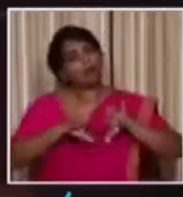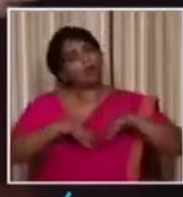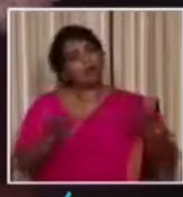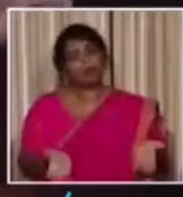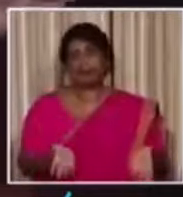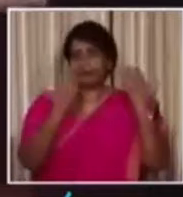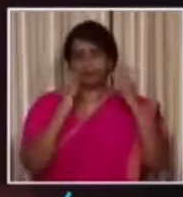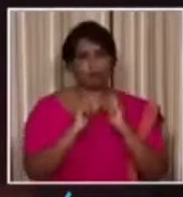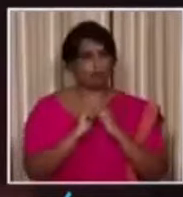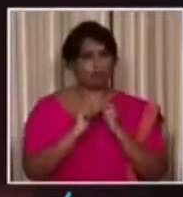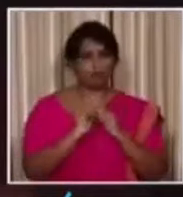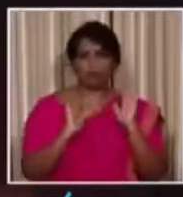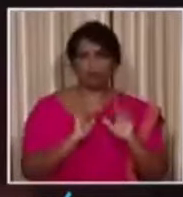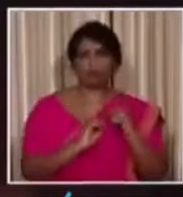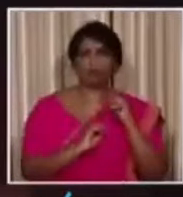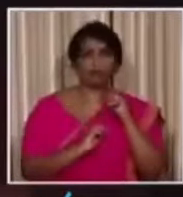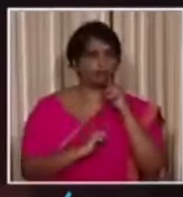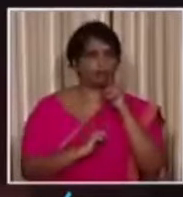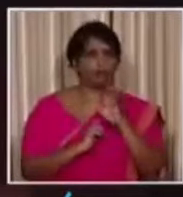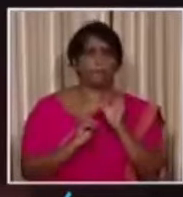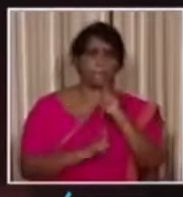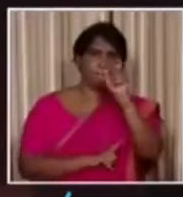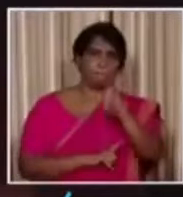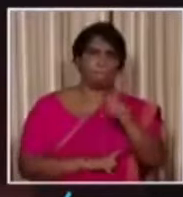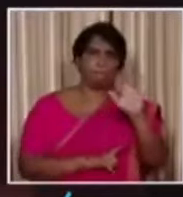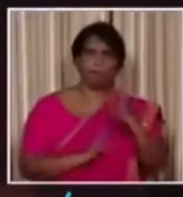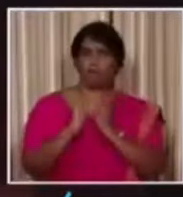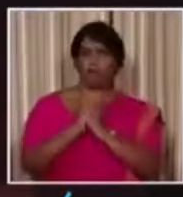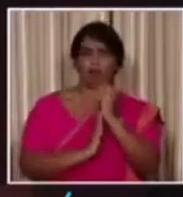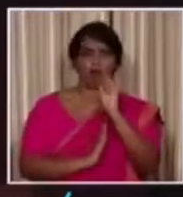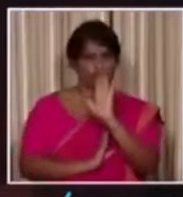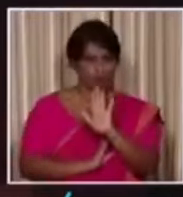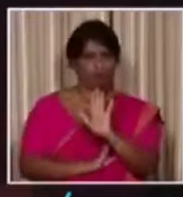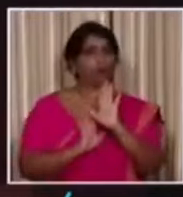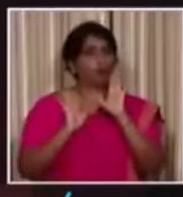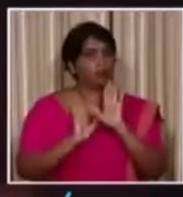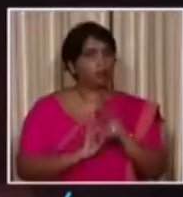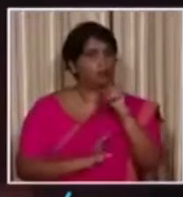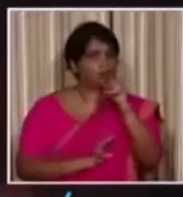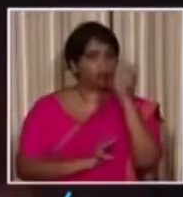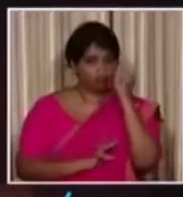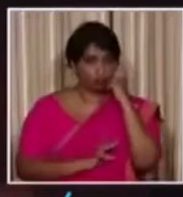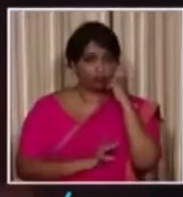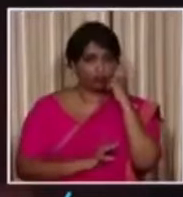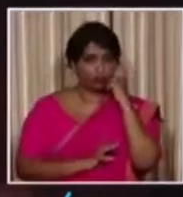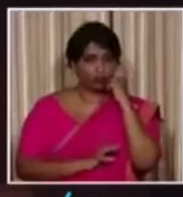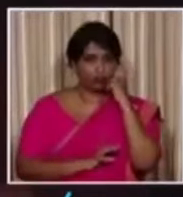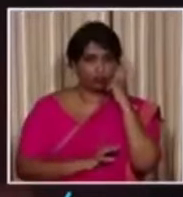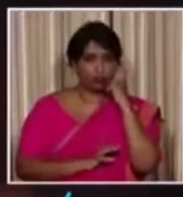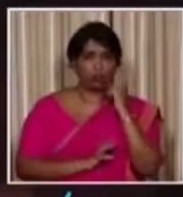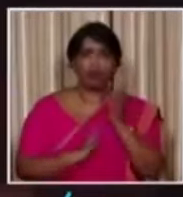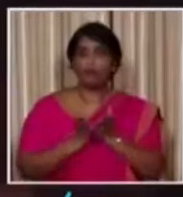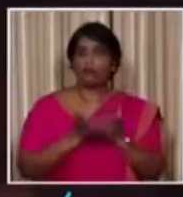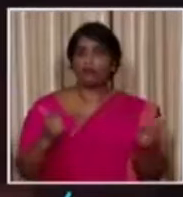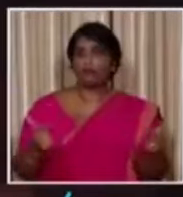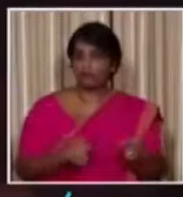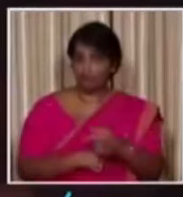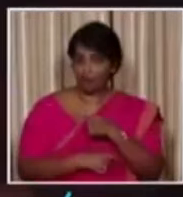කරගත්තර අපිට ප්‍රශ්න නැහැ. ඒක පුද්ගලින්ගේ මිනිස් අයිතිවාසිකම. හැබැයි ඔබ දන්නවද කාරණාවක්?